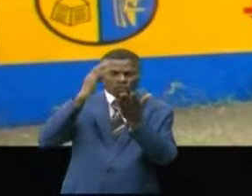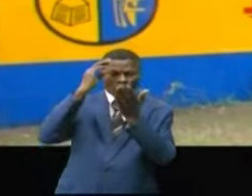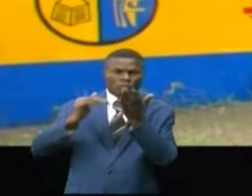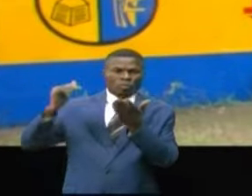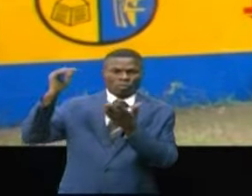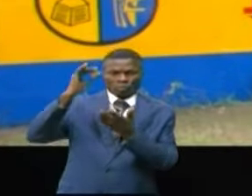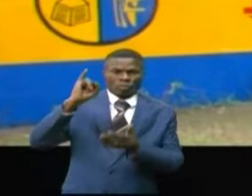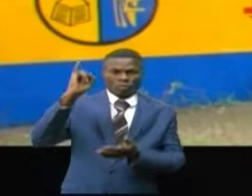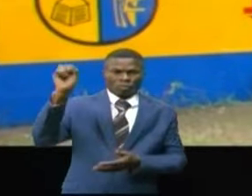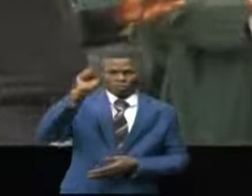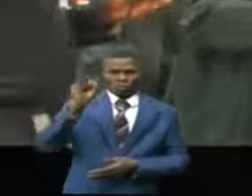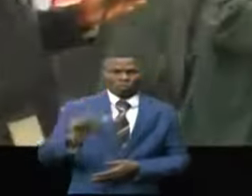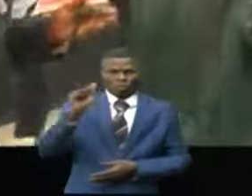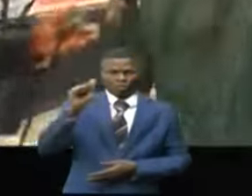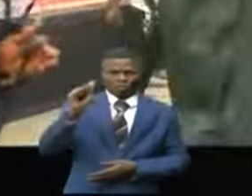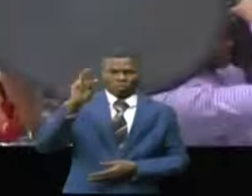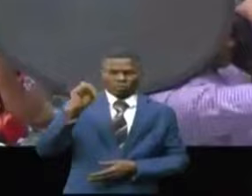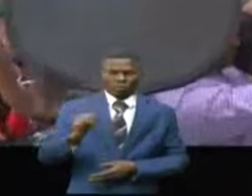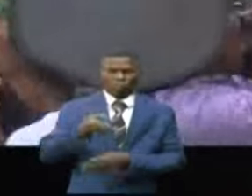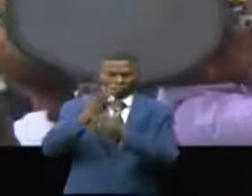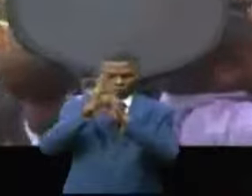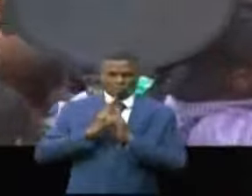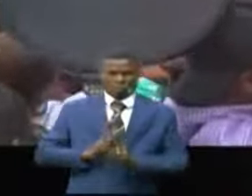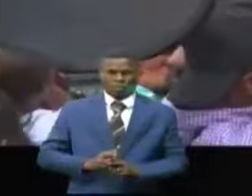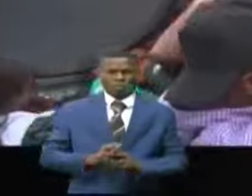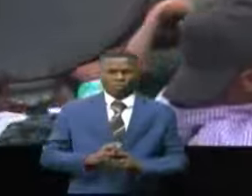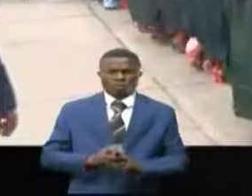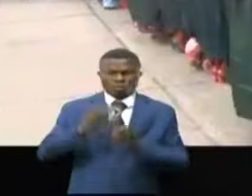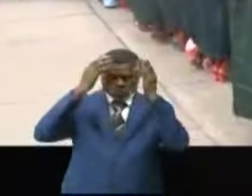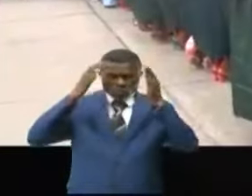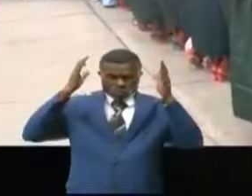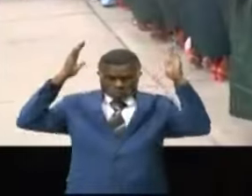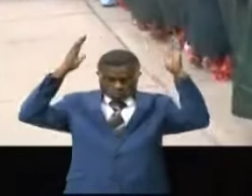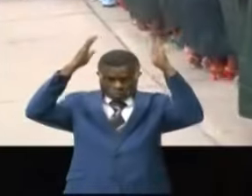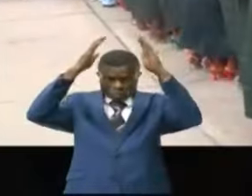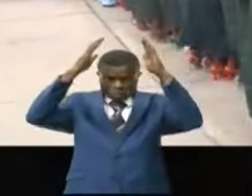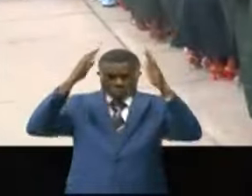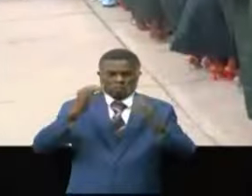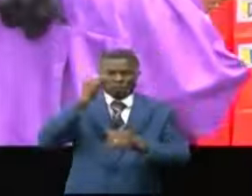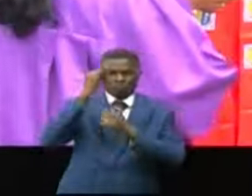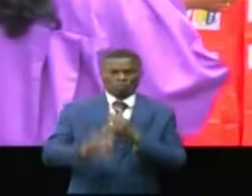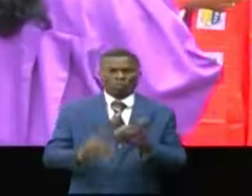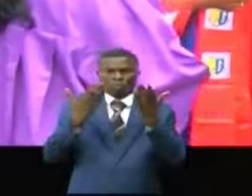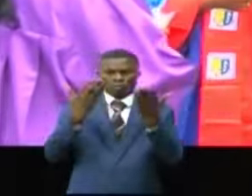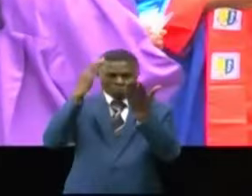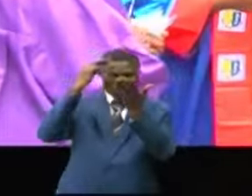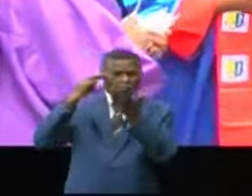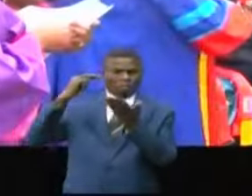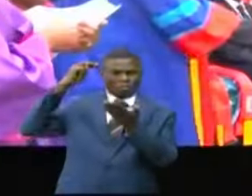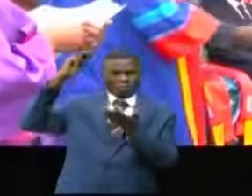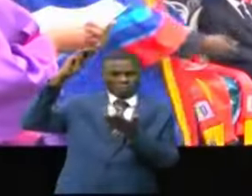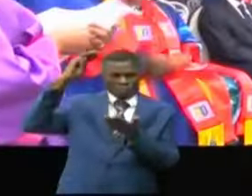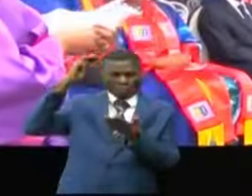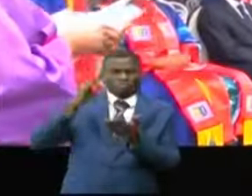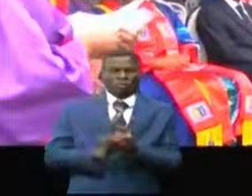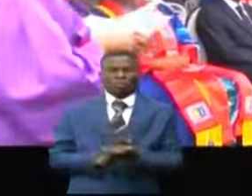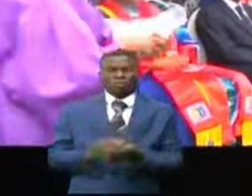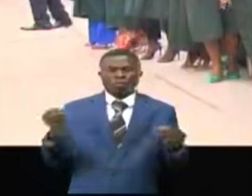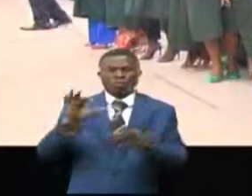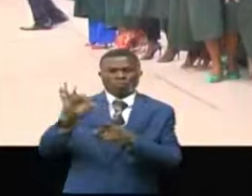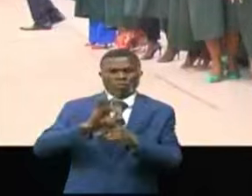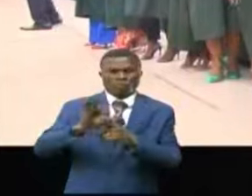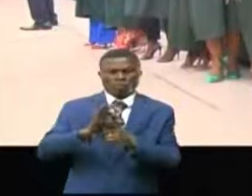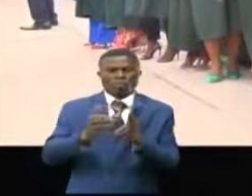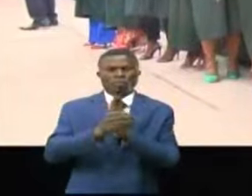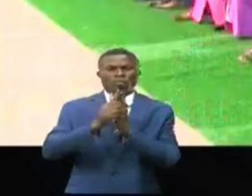ISAM Kinshasa, ont été honorés par la collation des grades des fins de leurs études supérieures. Grâce à la formation